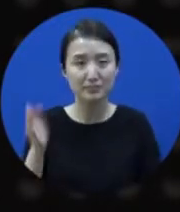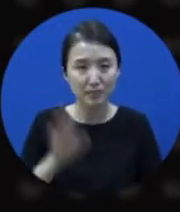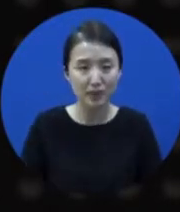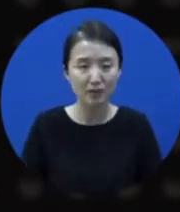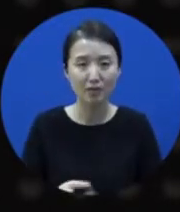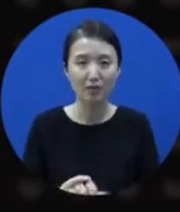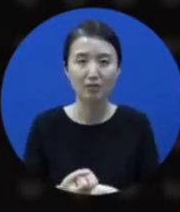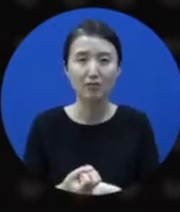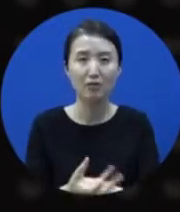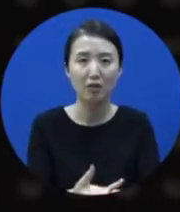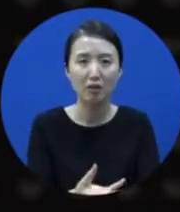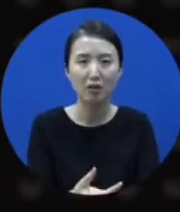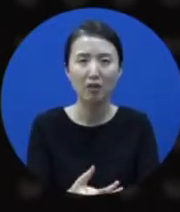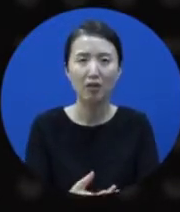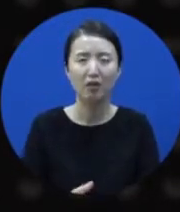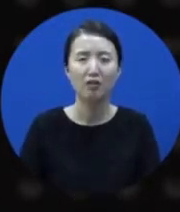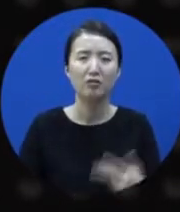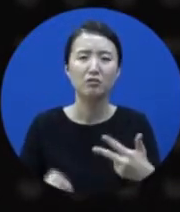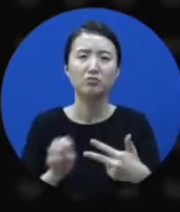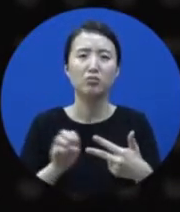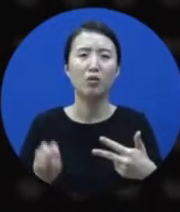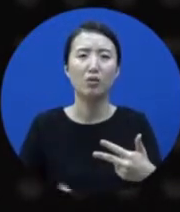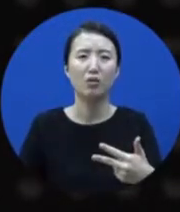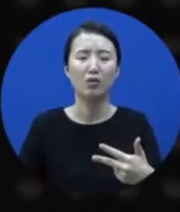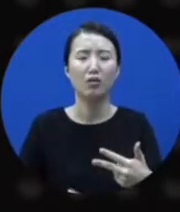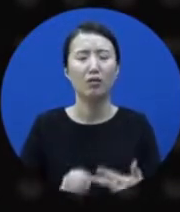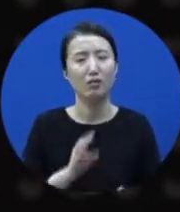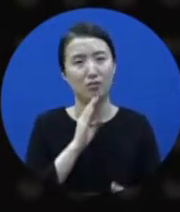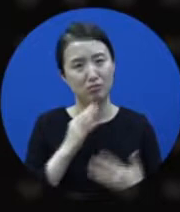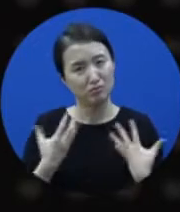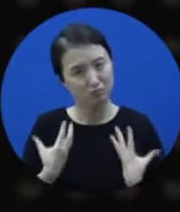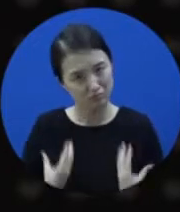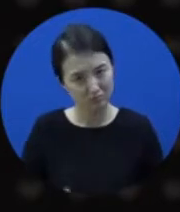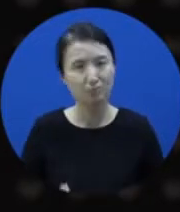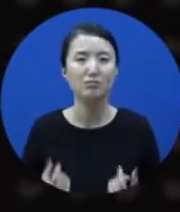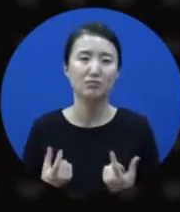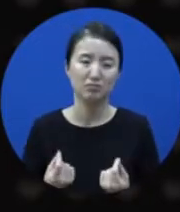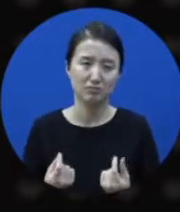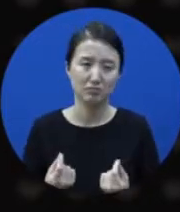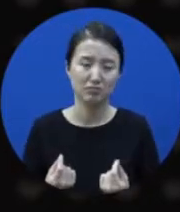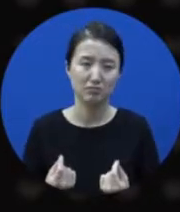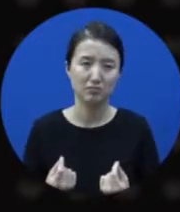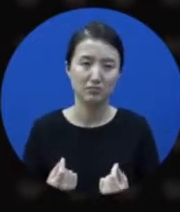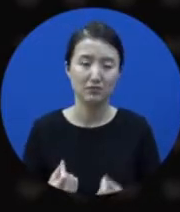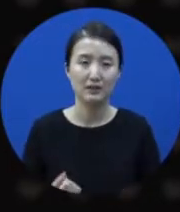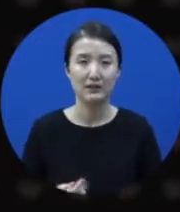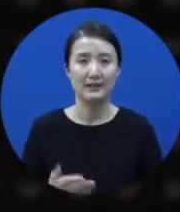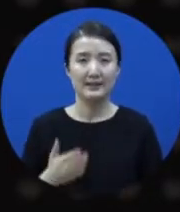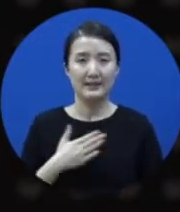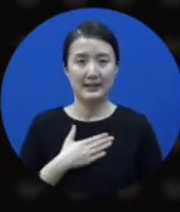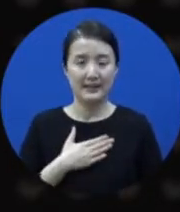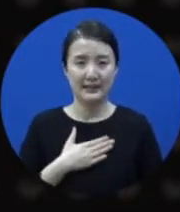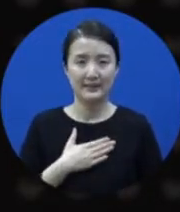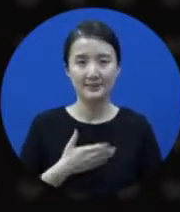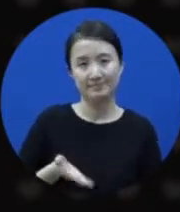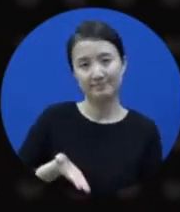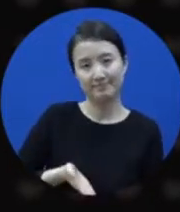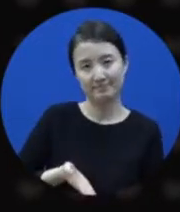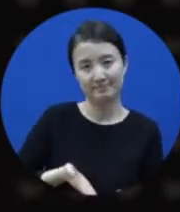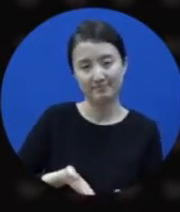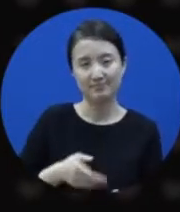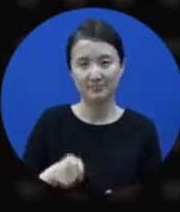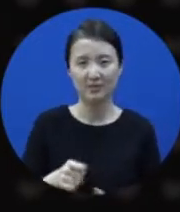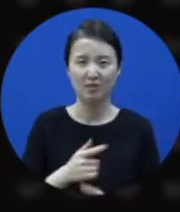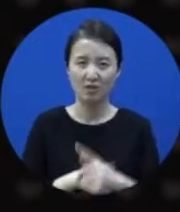신경을 쓰지 않았을 때는 7%밖에 전달이 안 된답니다. 그렇다면 내가 준비한 내용을 좀더 확실하게 전달하기 위해서는